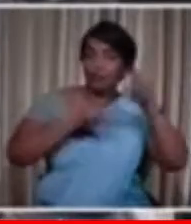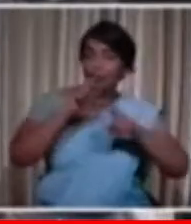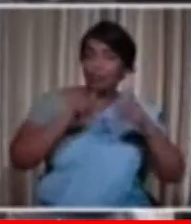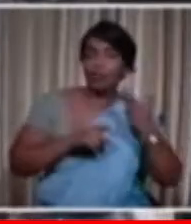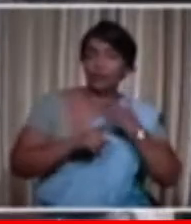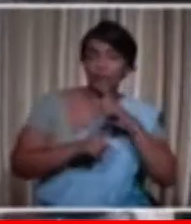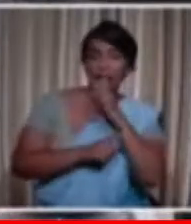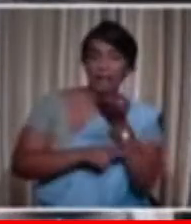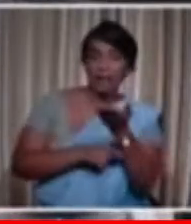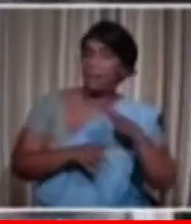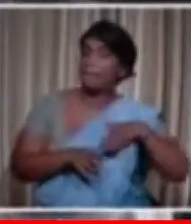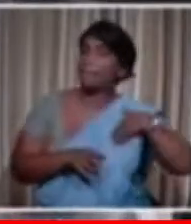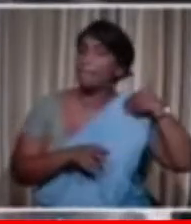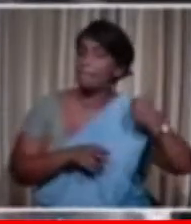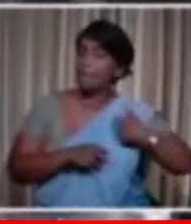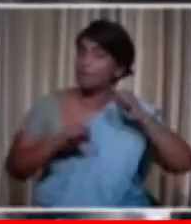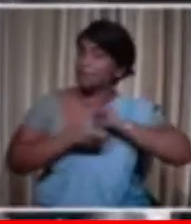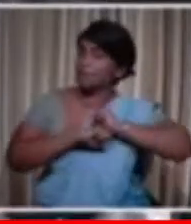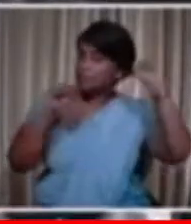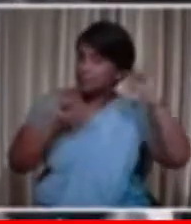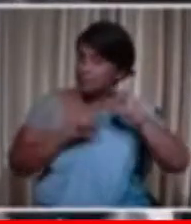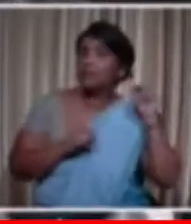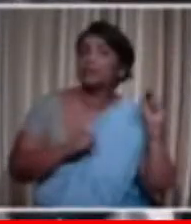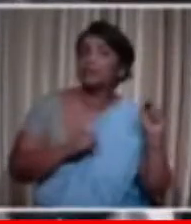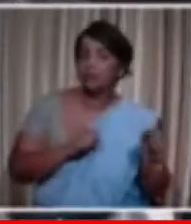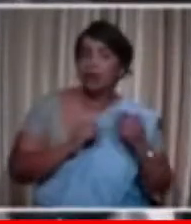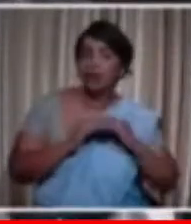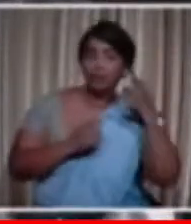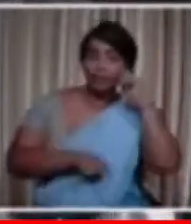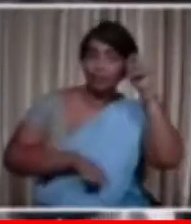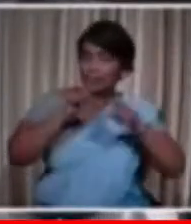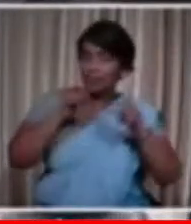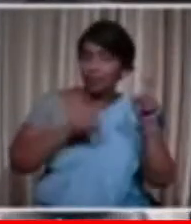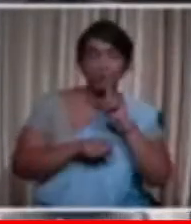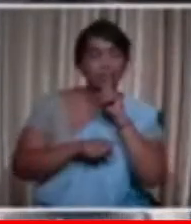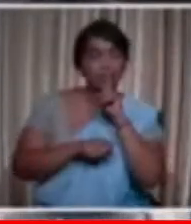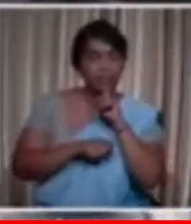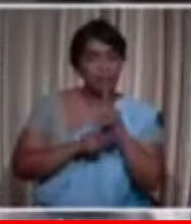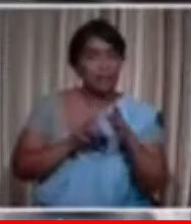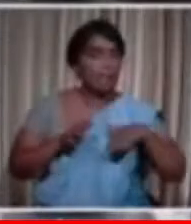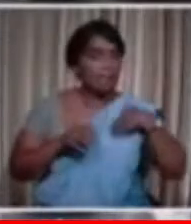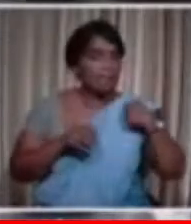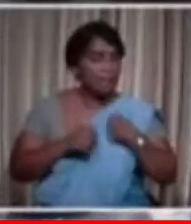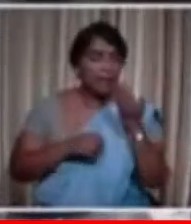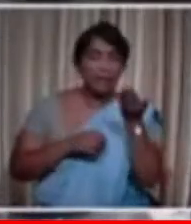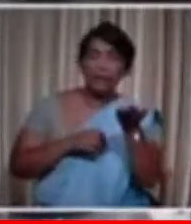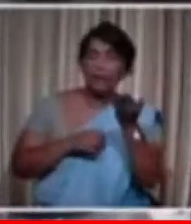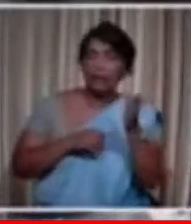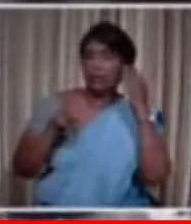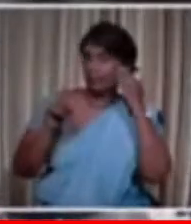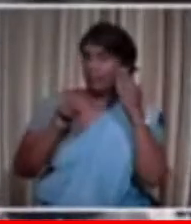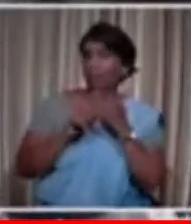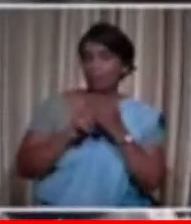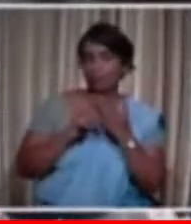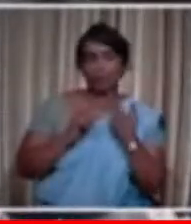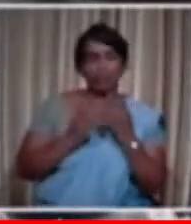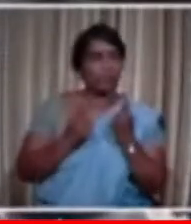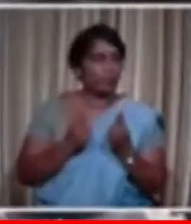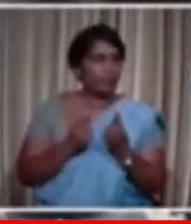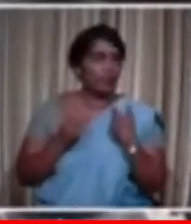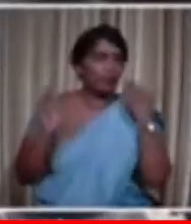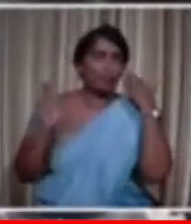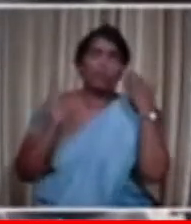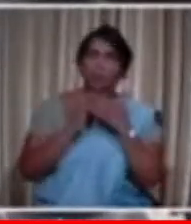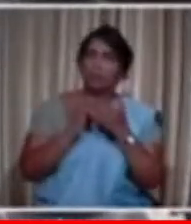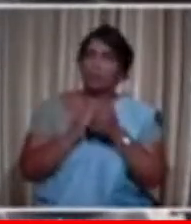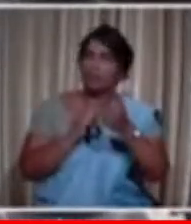ඉල්ලන ප්‍රධාන සටන් පාඨය එළිය මහ ජනතාව ඉල්ලන ප්‍රධානතම ඉල්ලීම පිළිබඳව අපේ වහා අපේ අවධානය